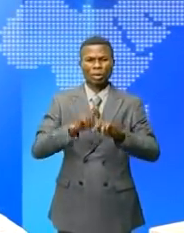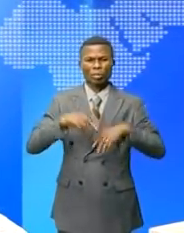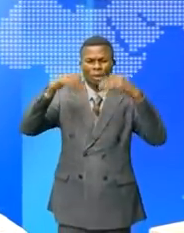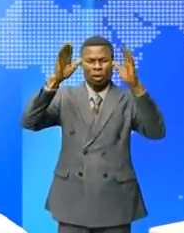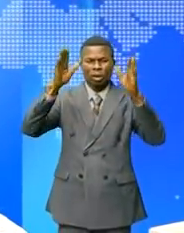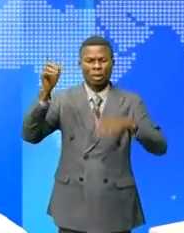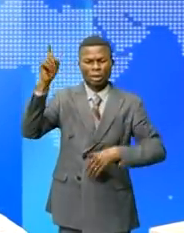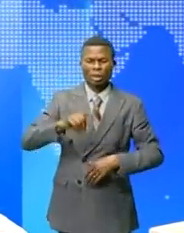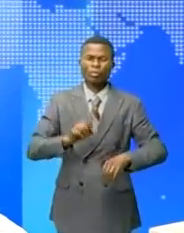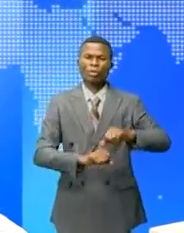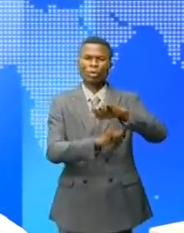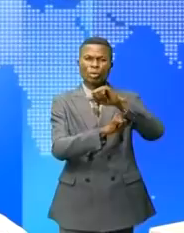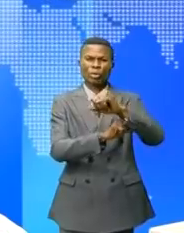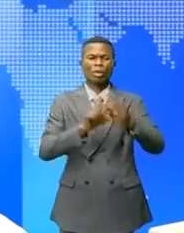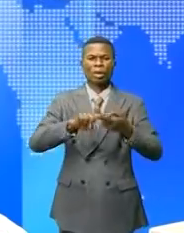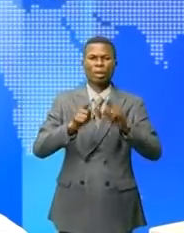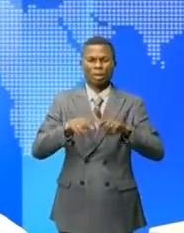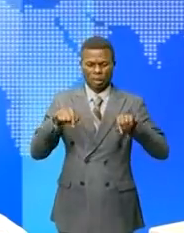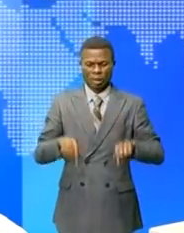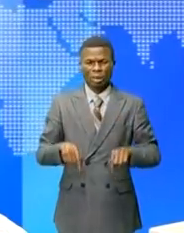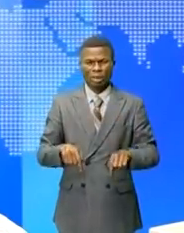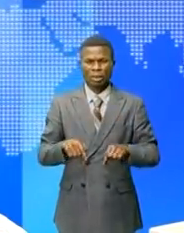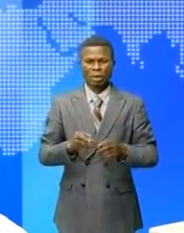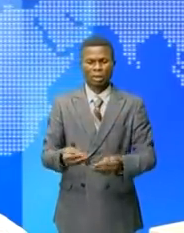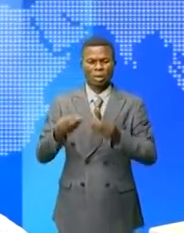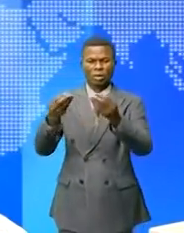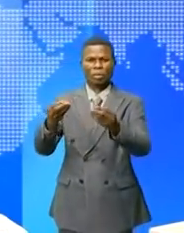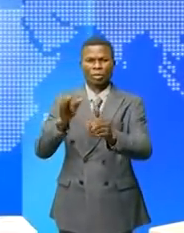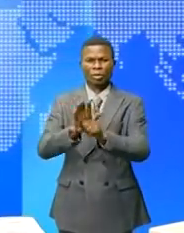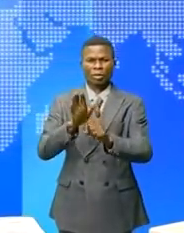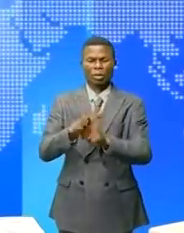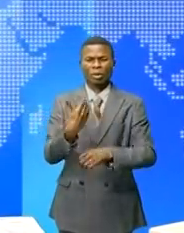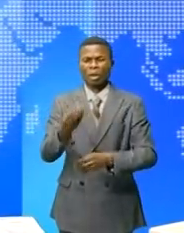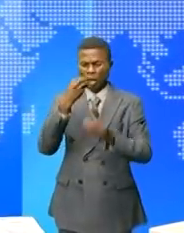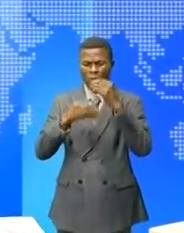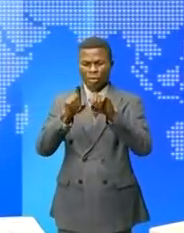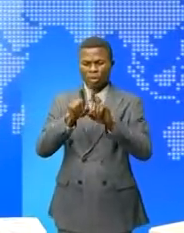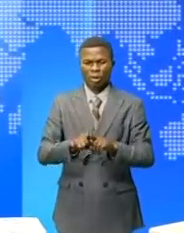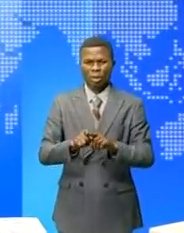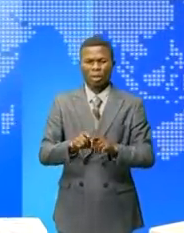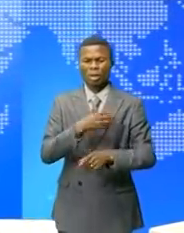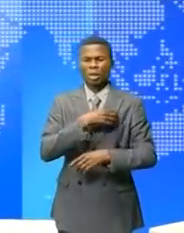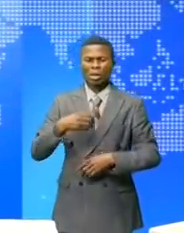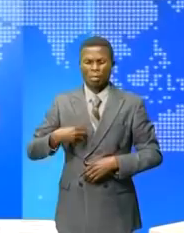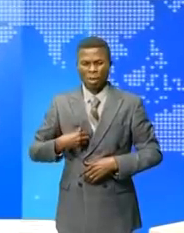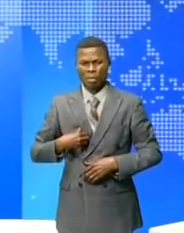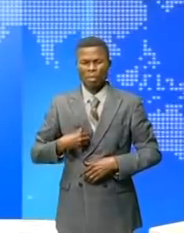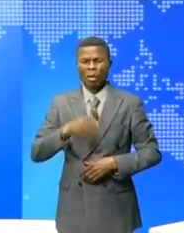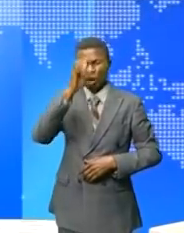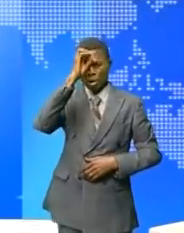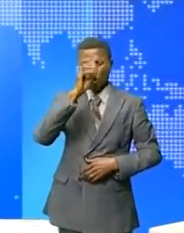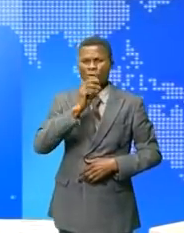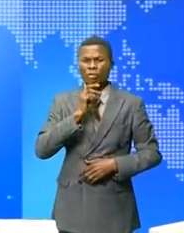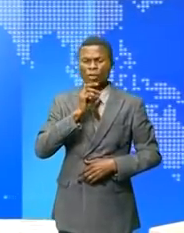viennent à la rescousse de leurs compatriotes au pays ils ont remis un don de vivres et non vivres aux filles mère veuve du centre de santé